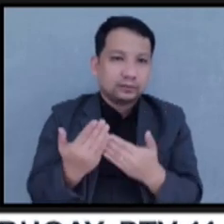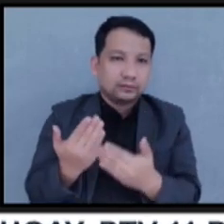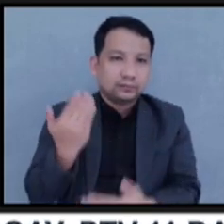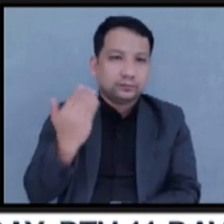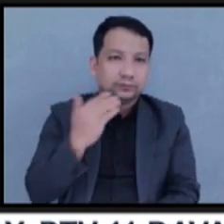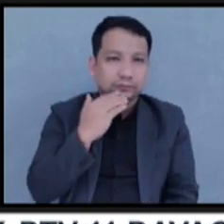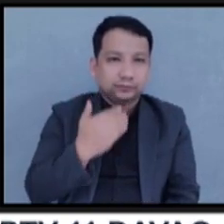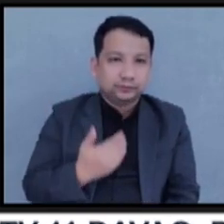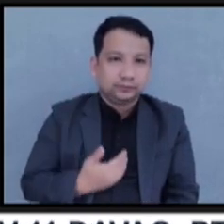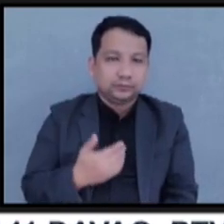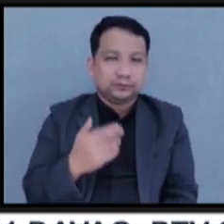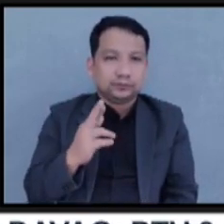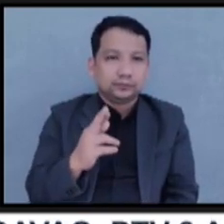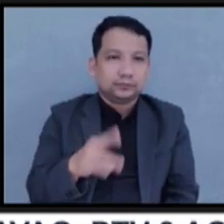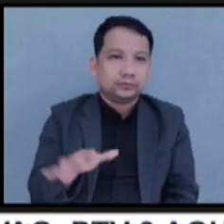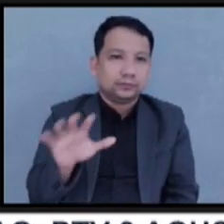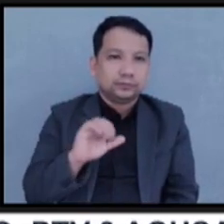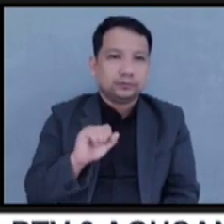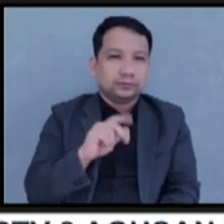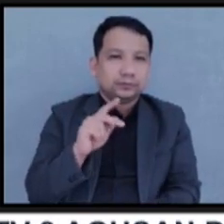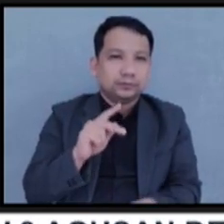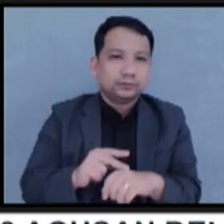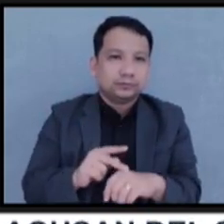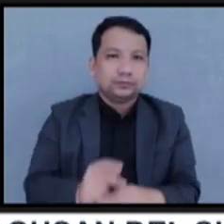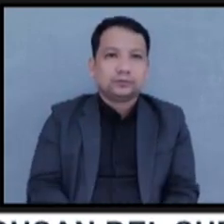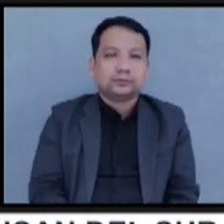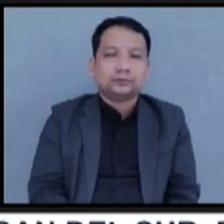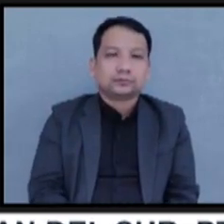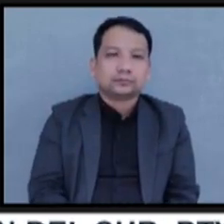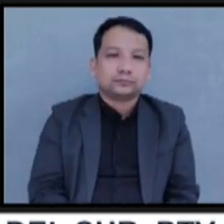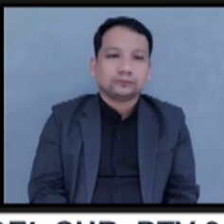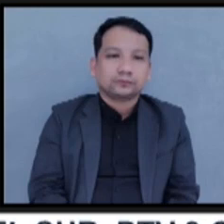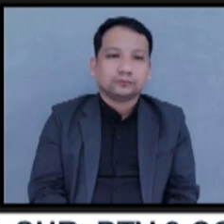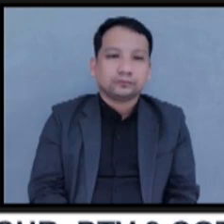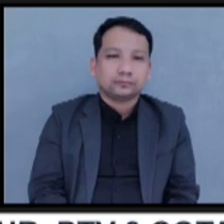Rise and Shine Pilipinas. Good morning po.